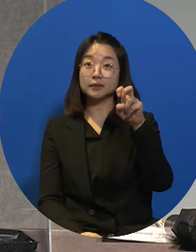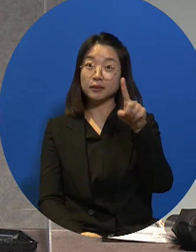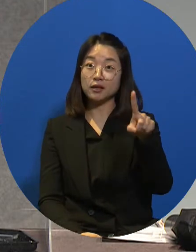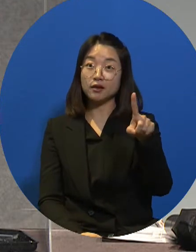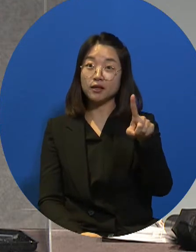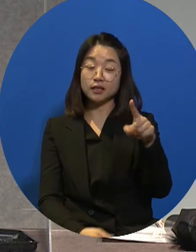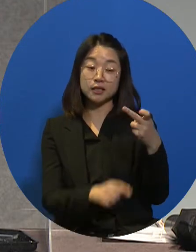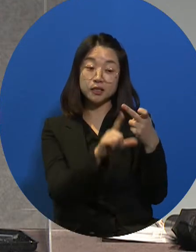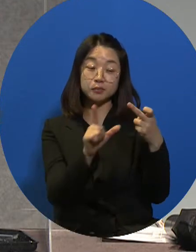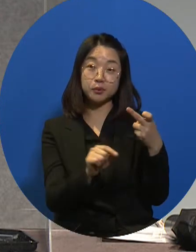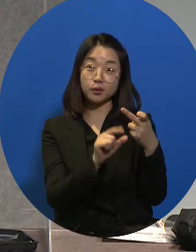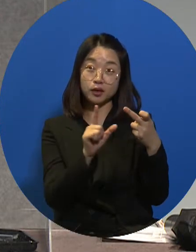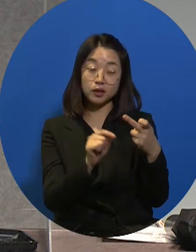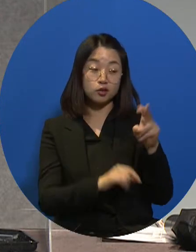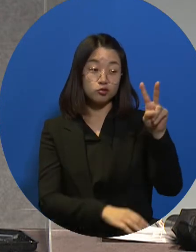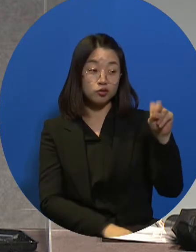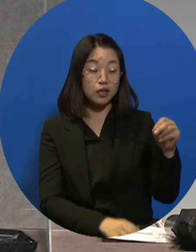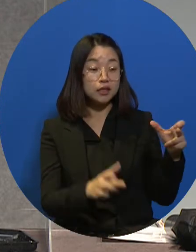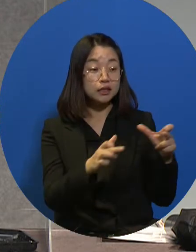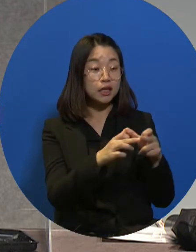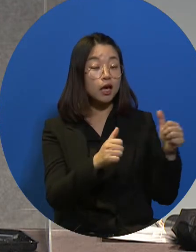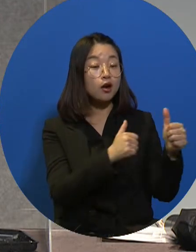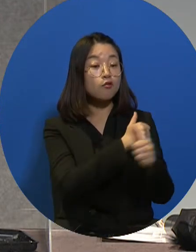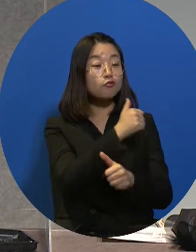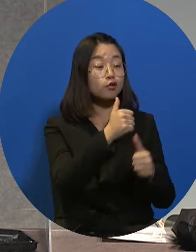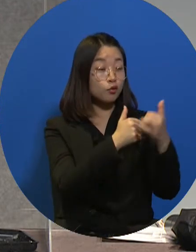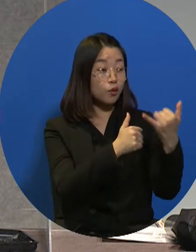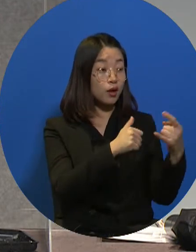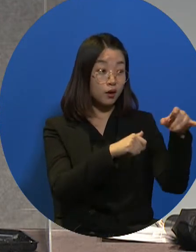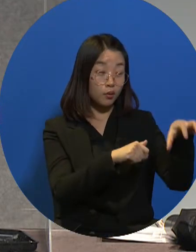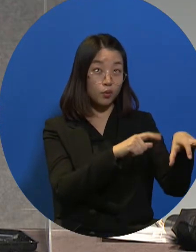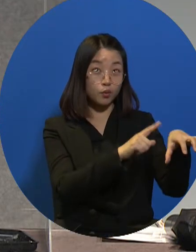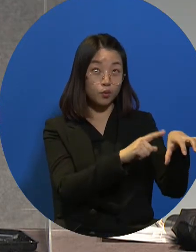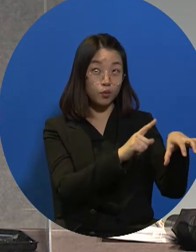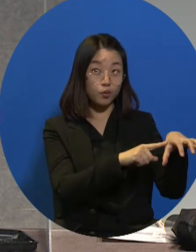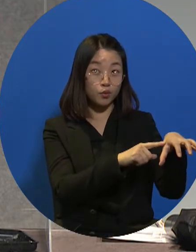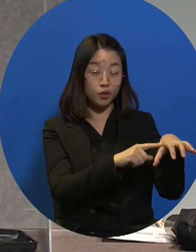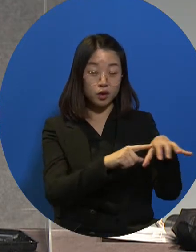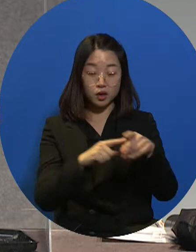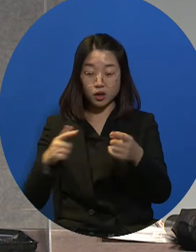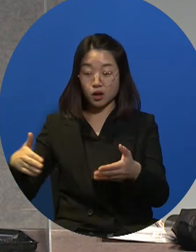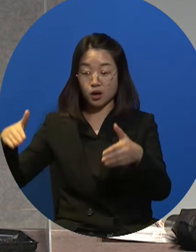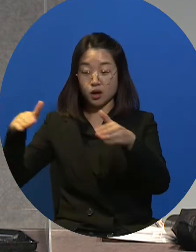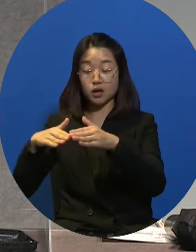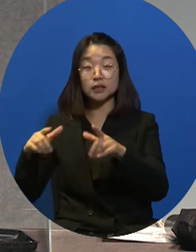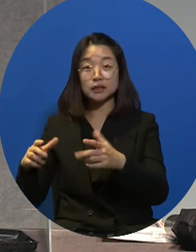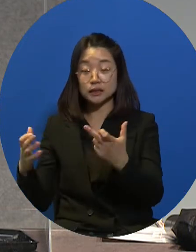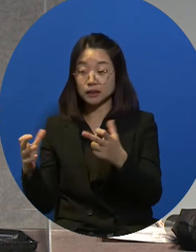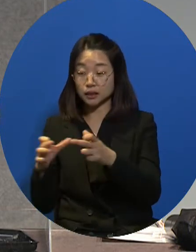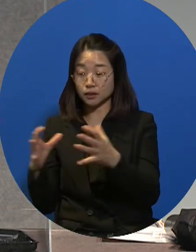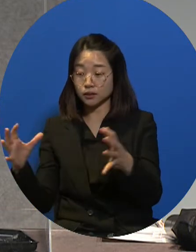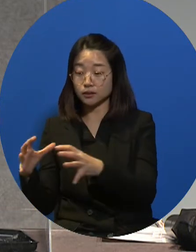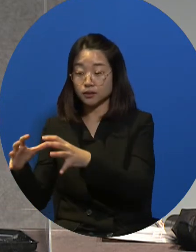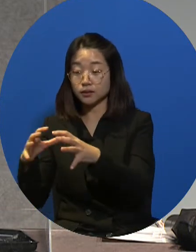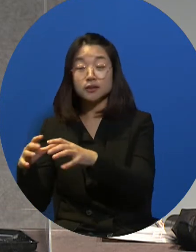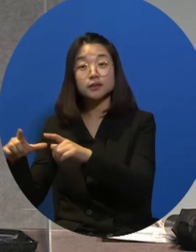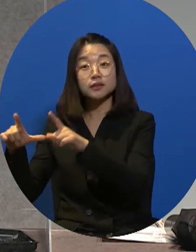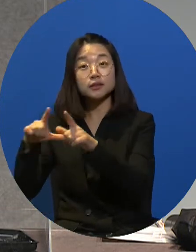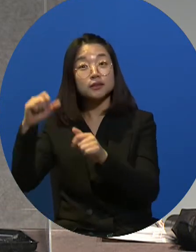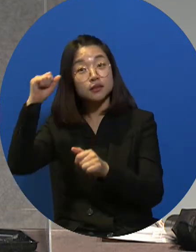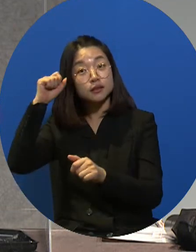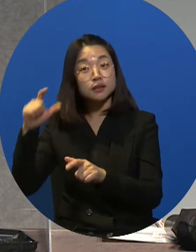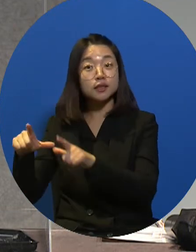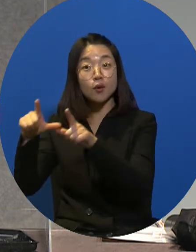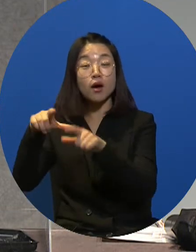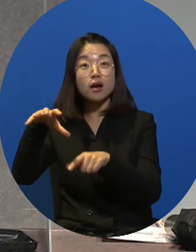2021년도 12월에 유엔 장애인권리위원회에서는 거주시설의 그 부당한 처우에 대해서 유엔 고문방지협약 분들의